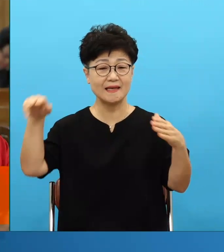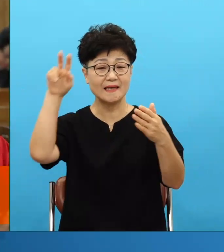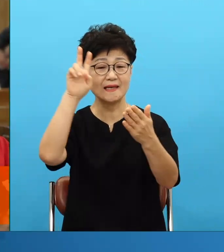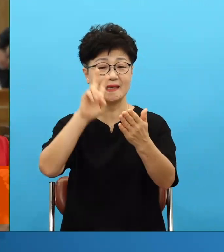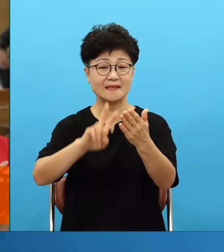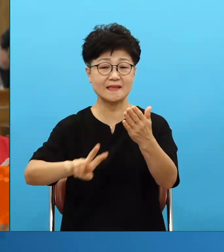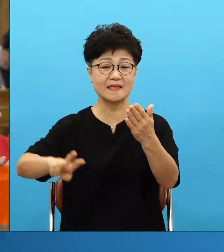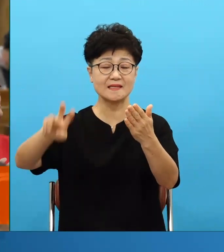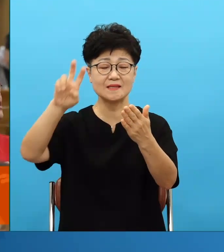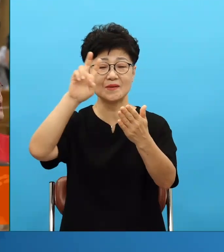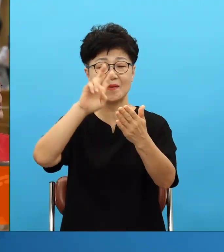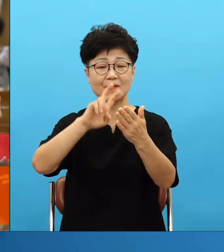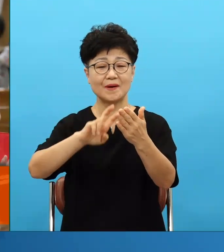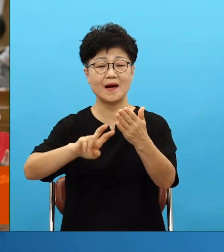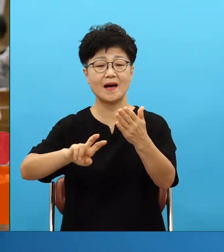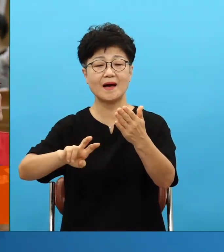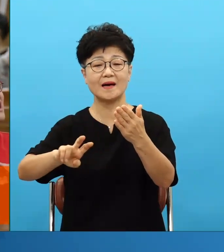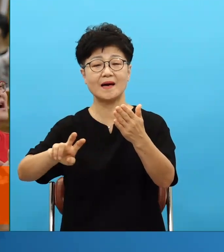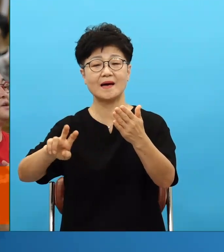천사들의